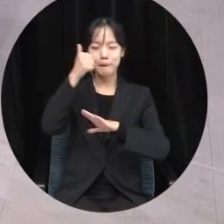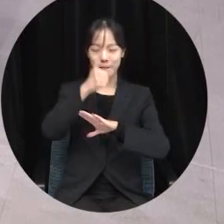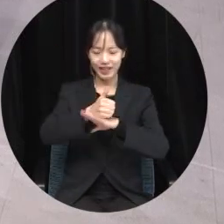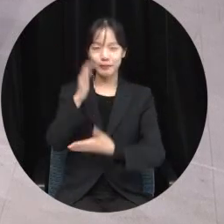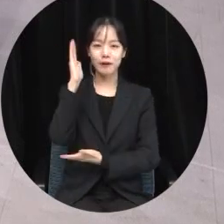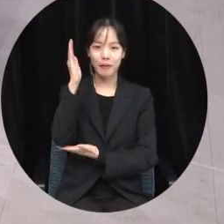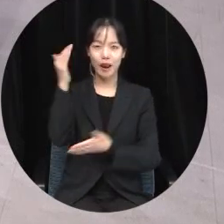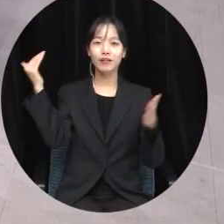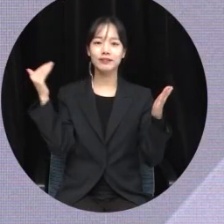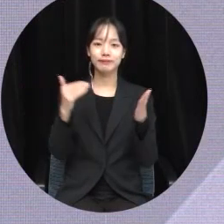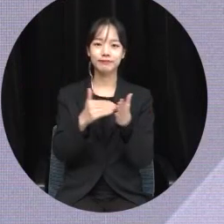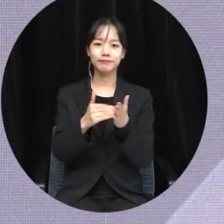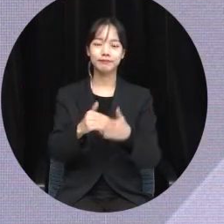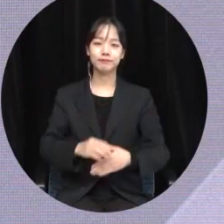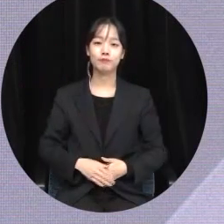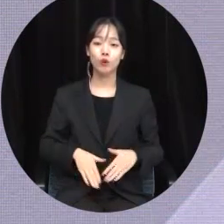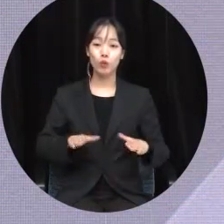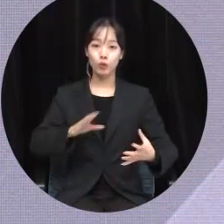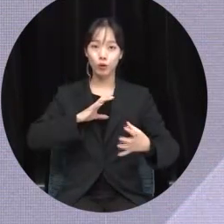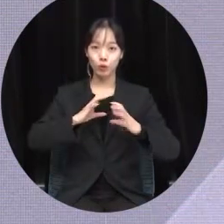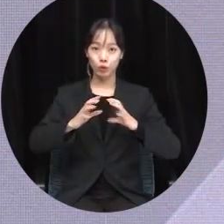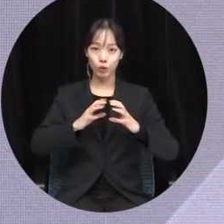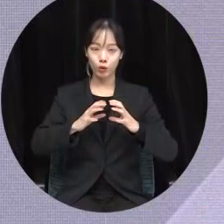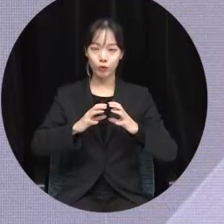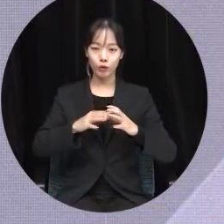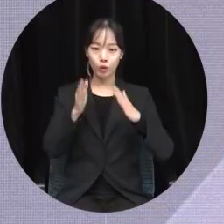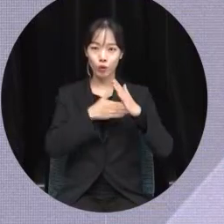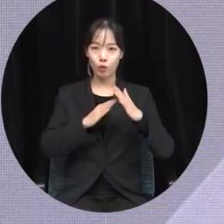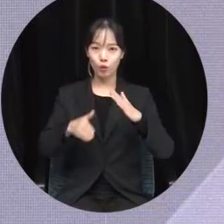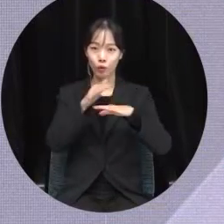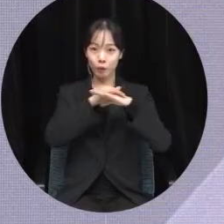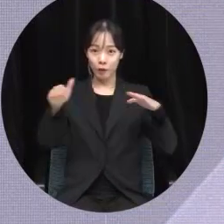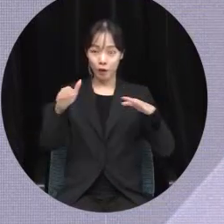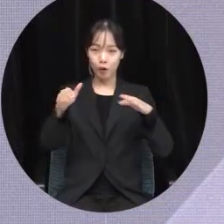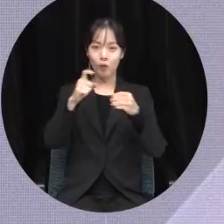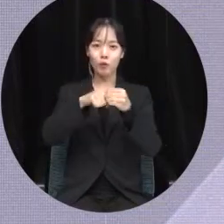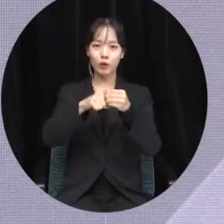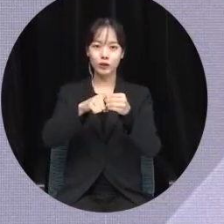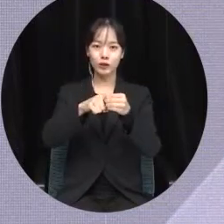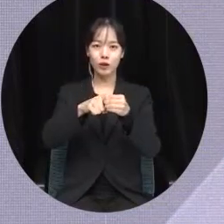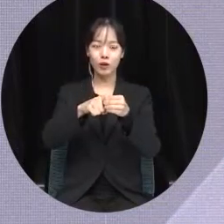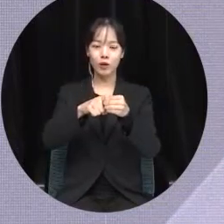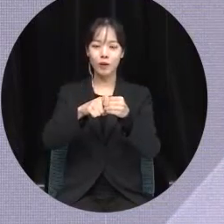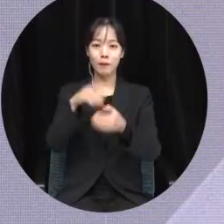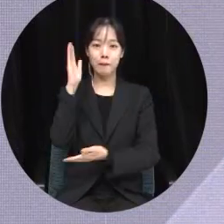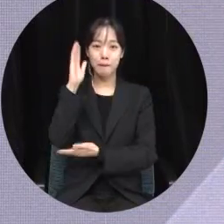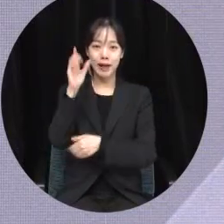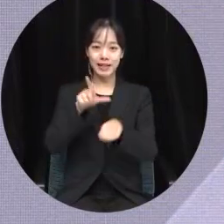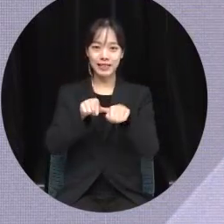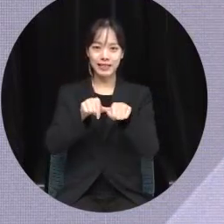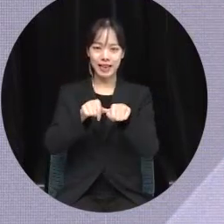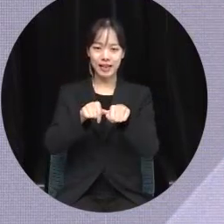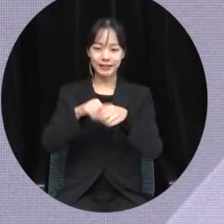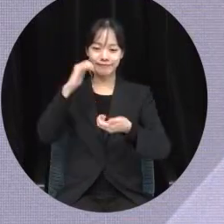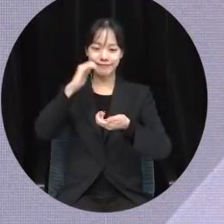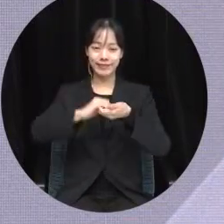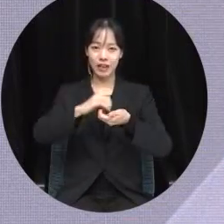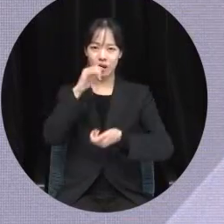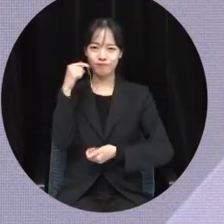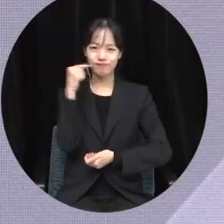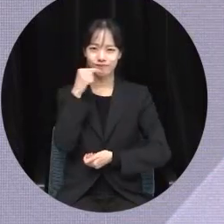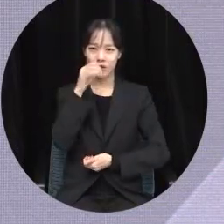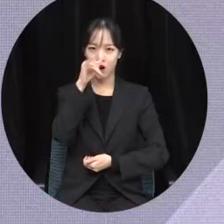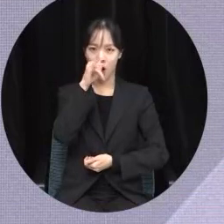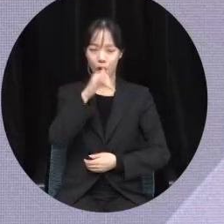진행됩니다. 오늘 토론에는 공정성을 위해 발언 시간이 엄격히 제한됩니다. 시작